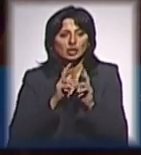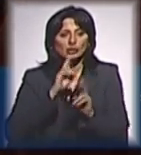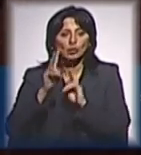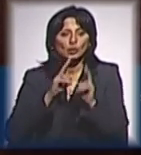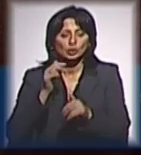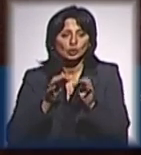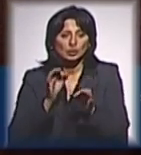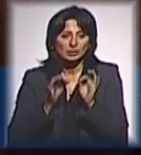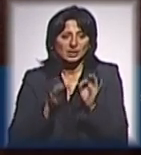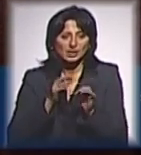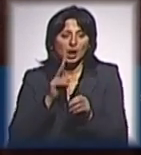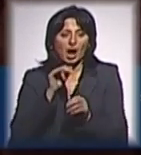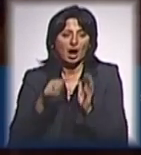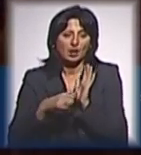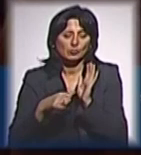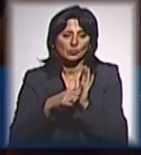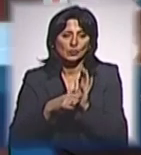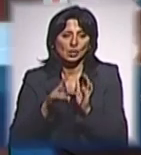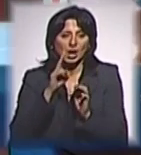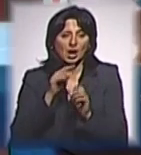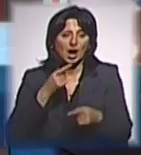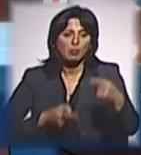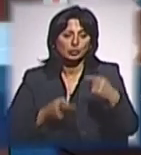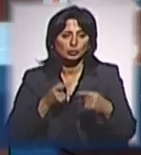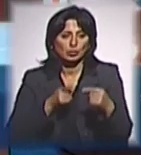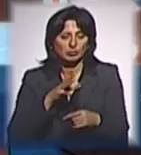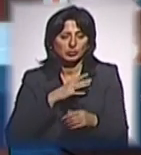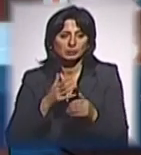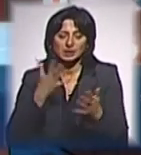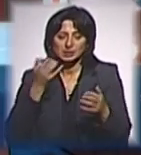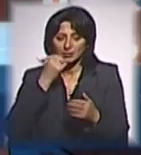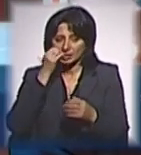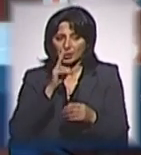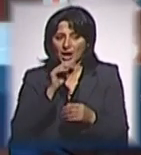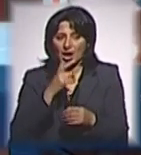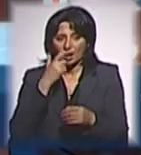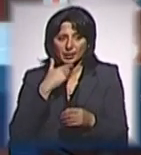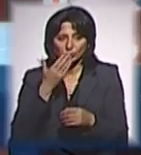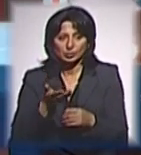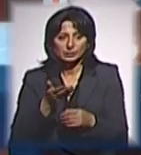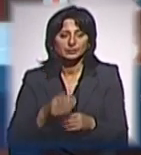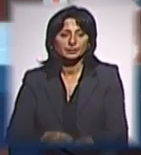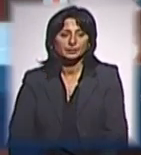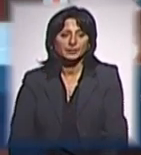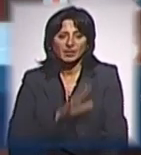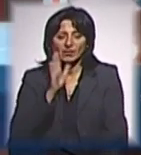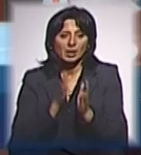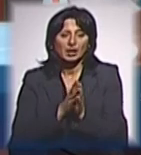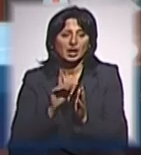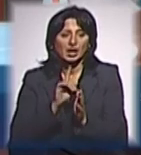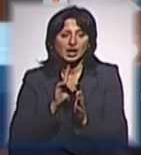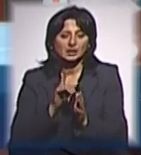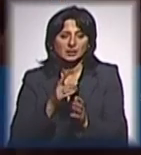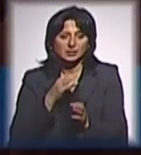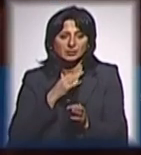კახას მშაობით და კახას თანადგომით და კახას ბრძოლით. ძალიან დიდი მადლობა მითხრამე კახას თხრა ყველაფრისთვის, რასაც